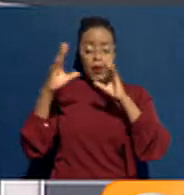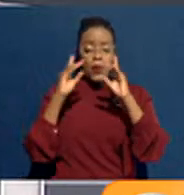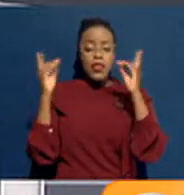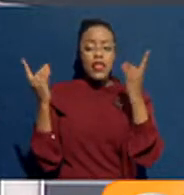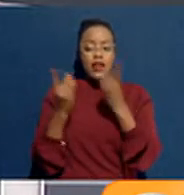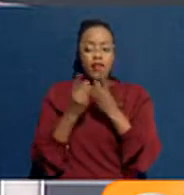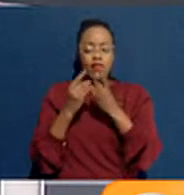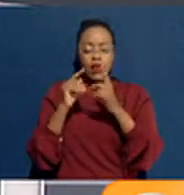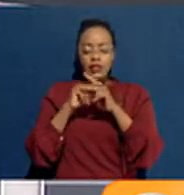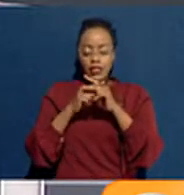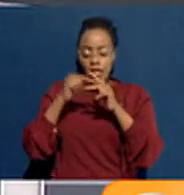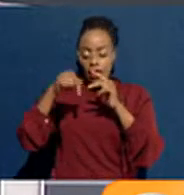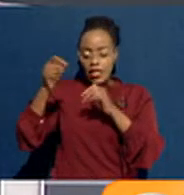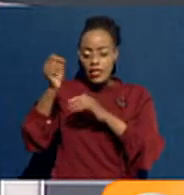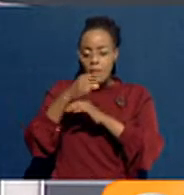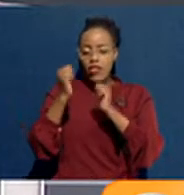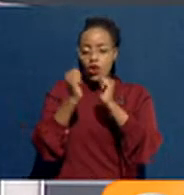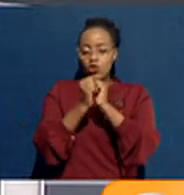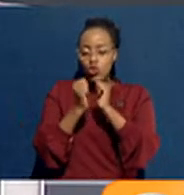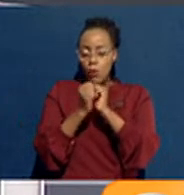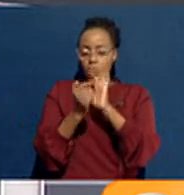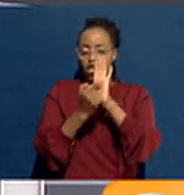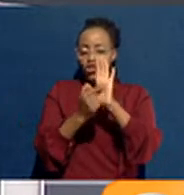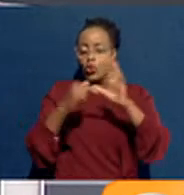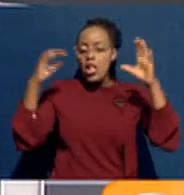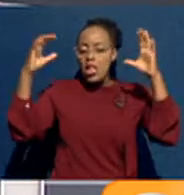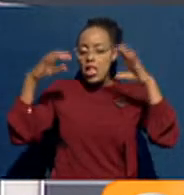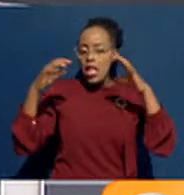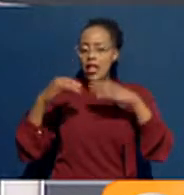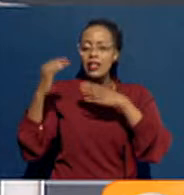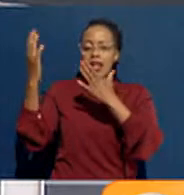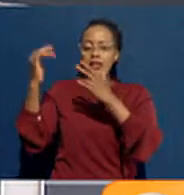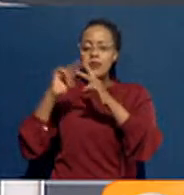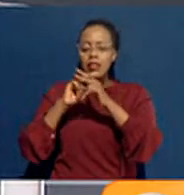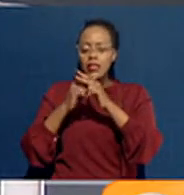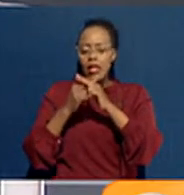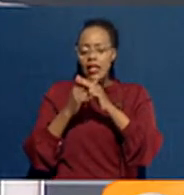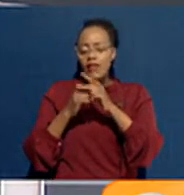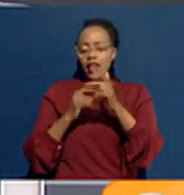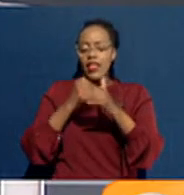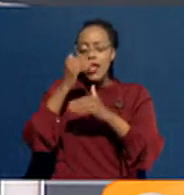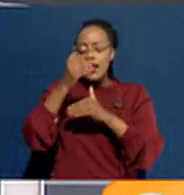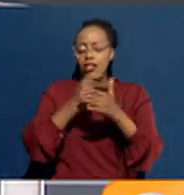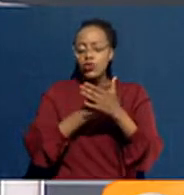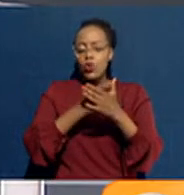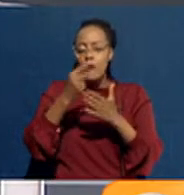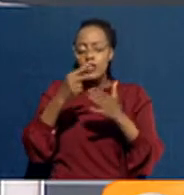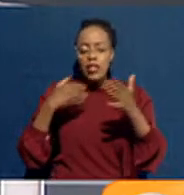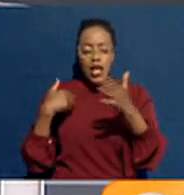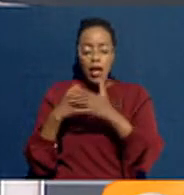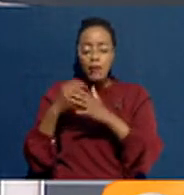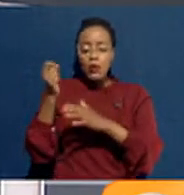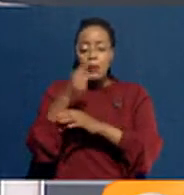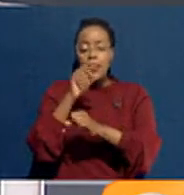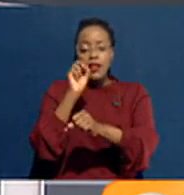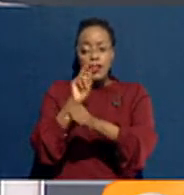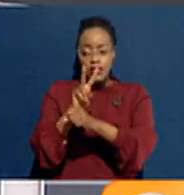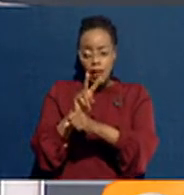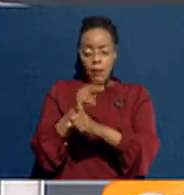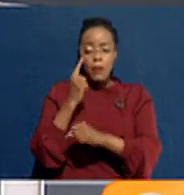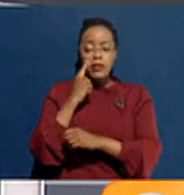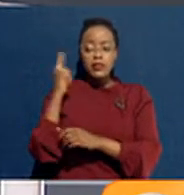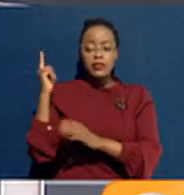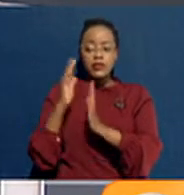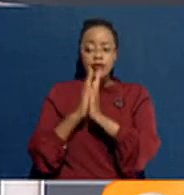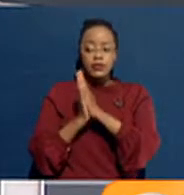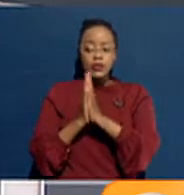mwanzo wa mwezi huu wa Oktoba unaonyesha kuwa mvua hii inatarajiwa kuanza katika majuma mawili yajayo hadi mwezi Disemba. Brenda Wanga na